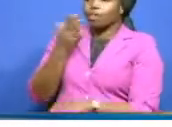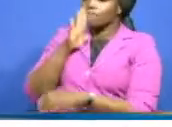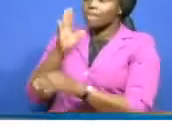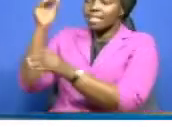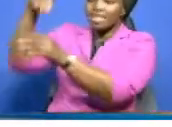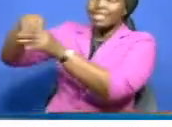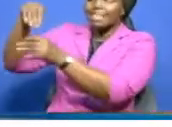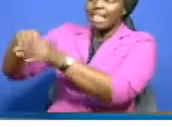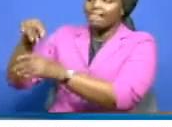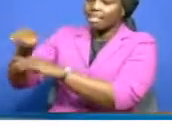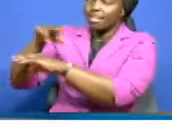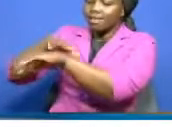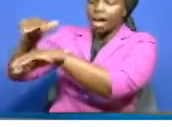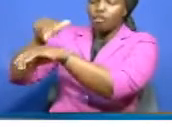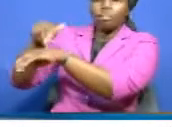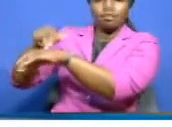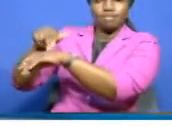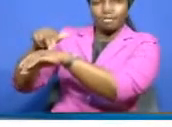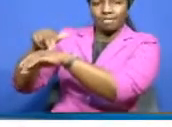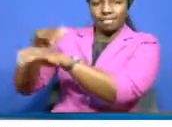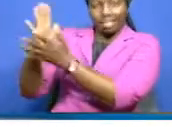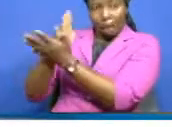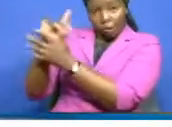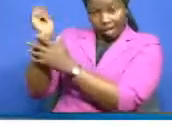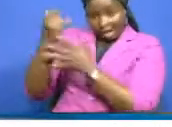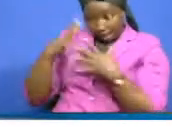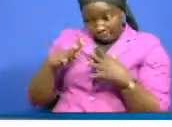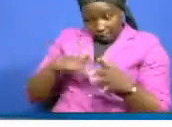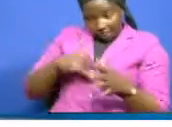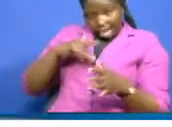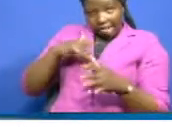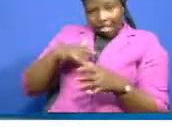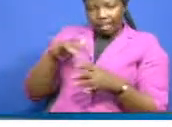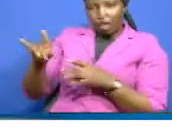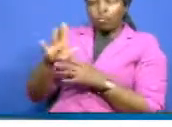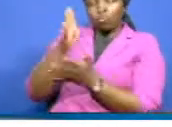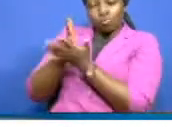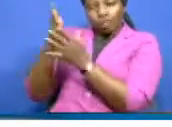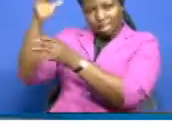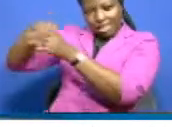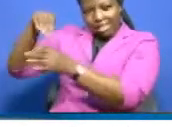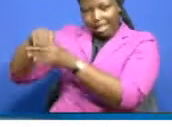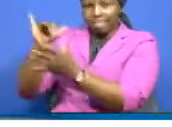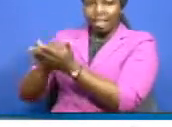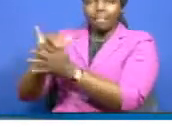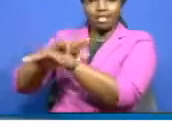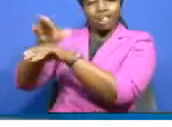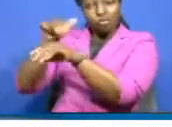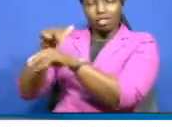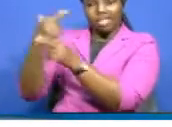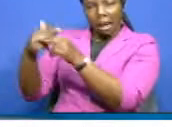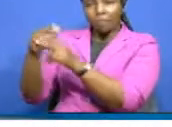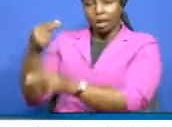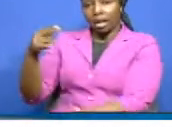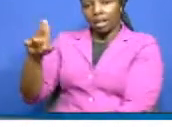Nation. Baadhi ya wananchi wanajihisi kuwa wako ndani ya ile Hustler Nation, na wanaangalia kuwa